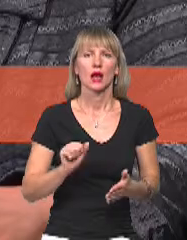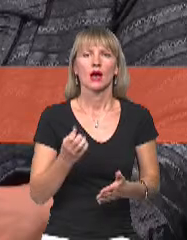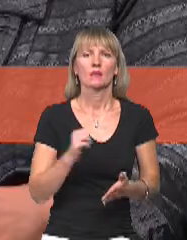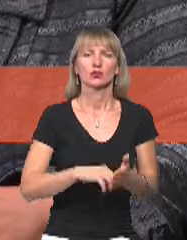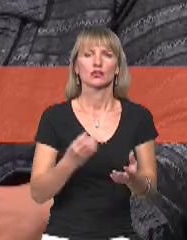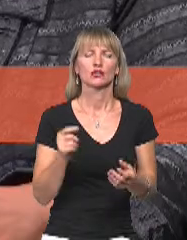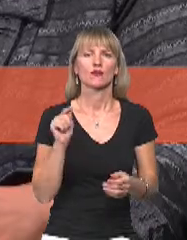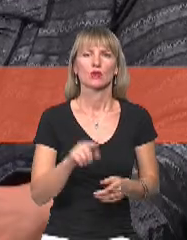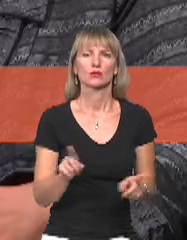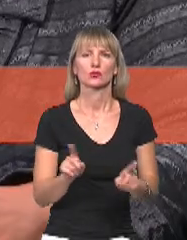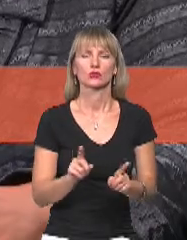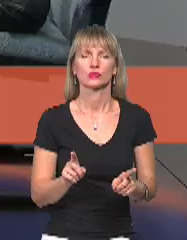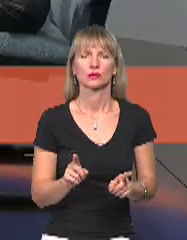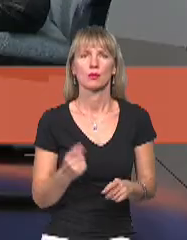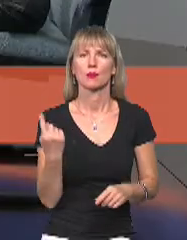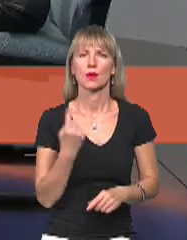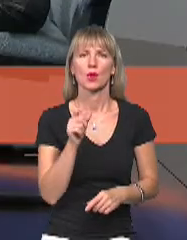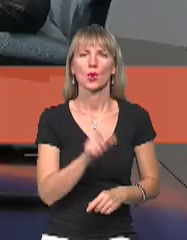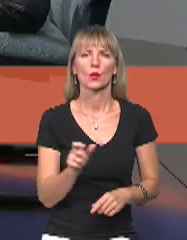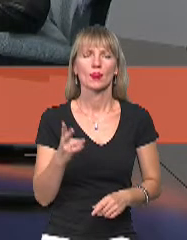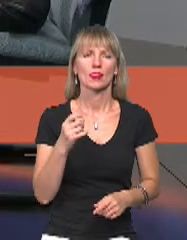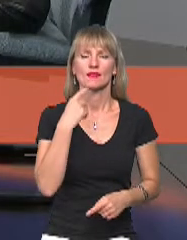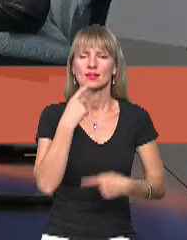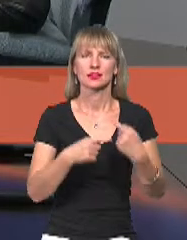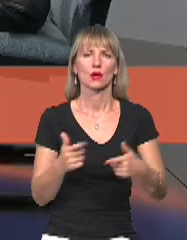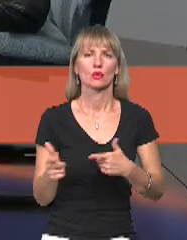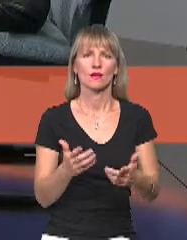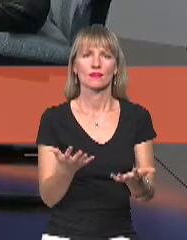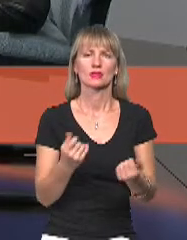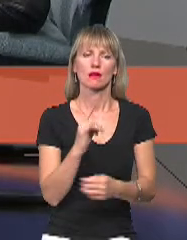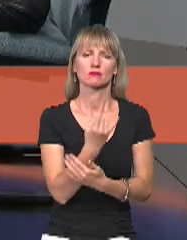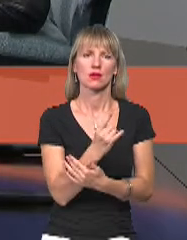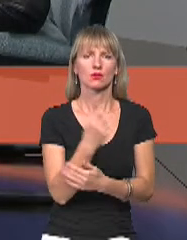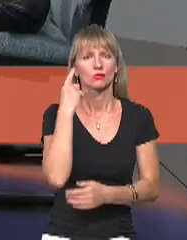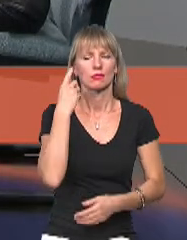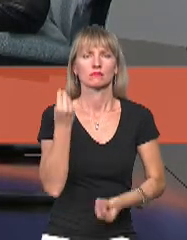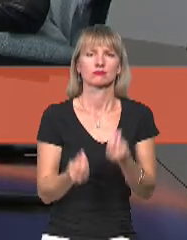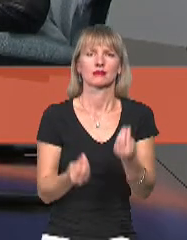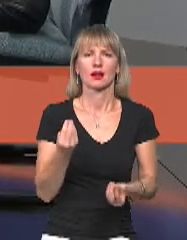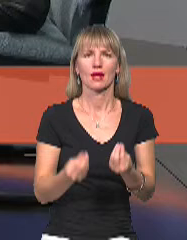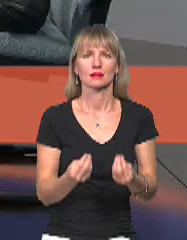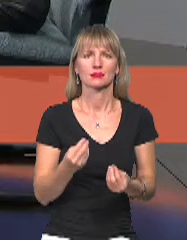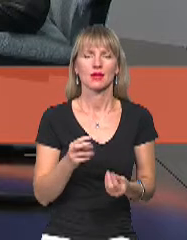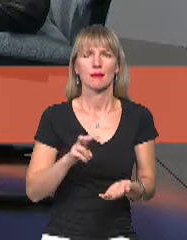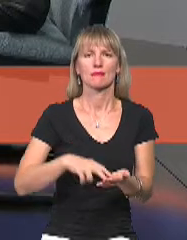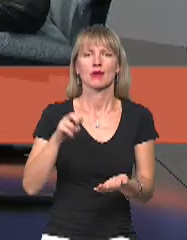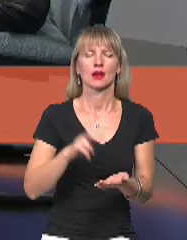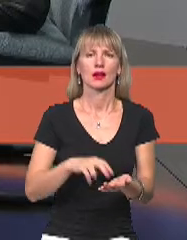ще в тому, що, ну, по-перше, люди не завжди готові, хотіли взяти ляльку і з нею бавитися, а лялька пригає